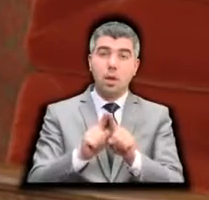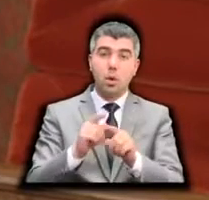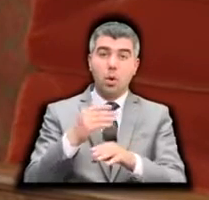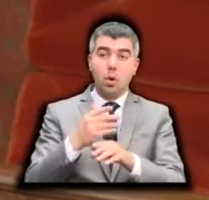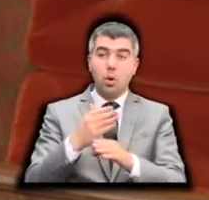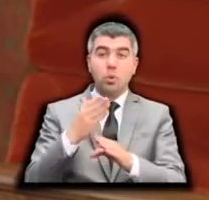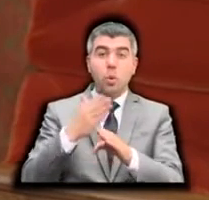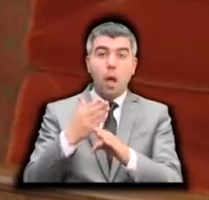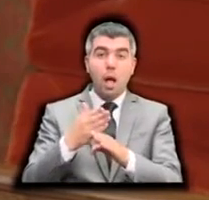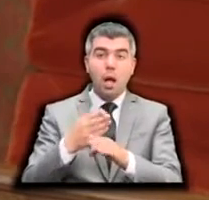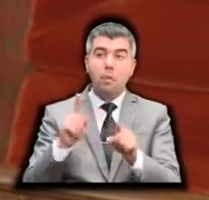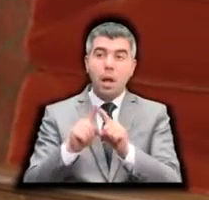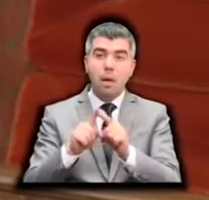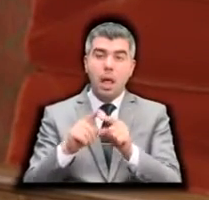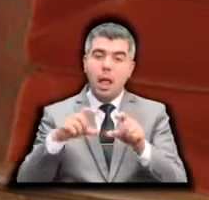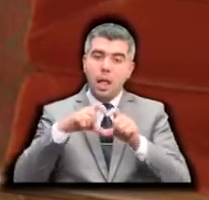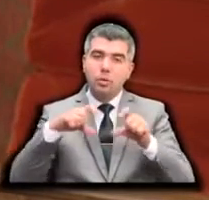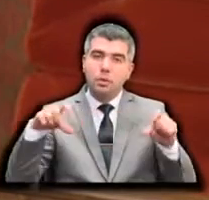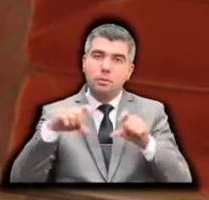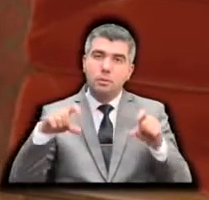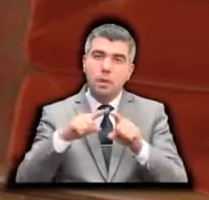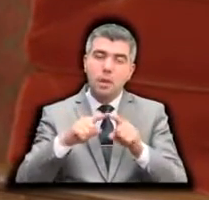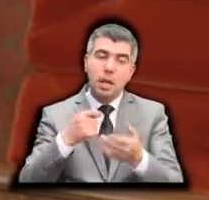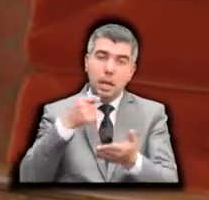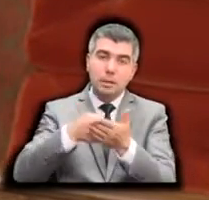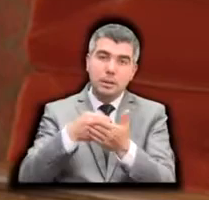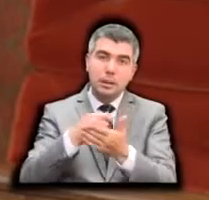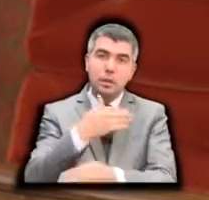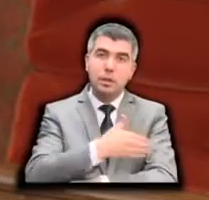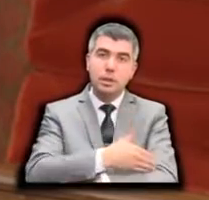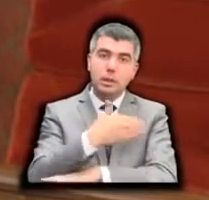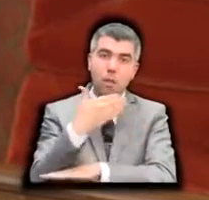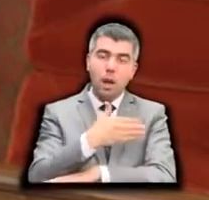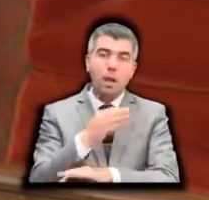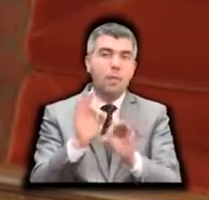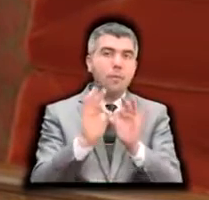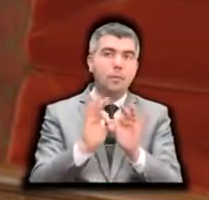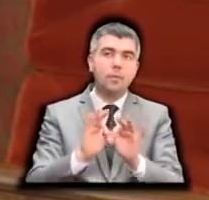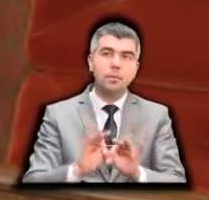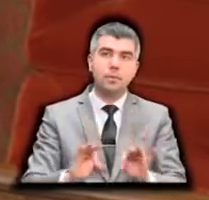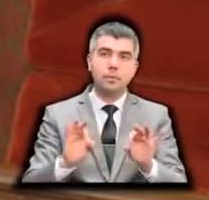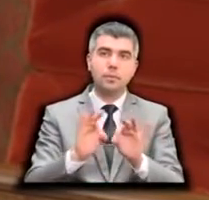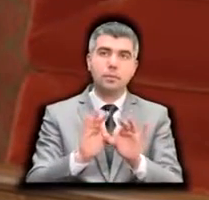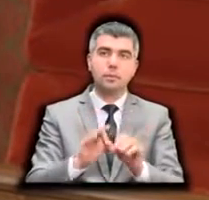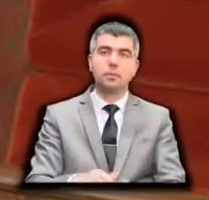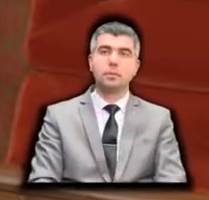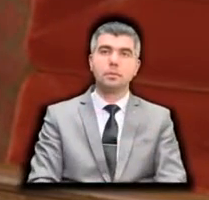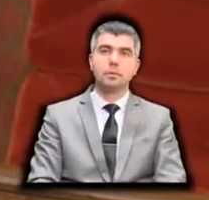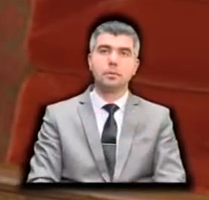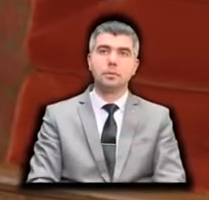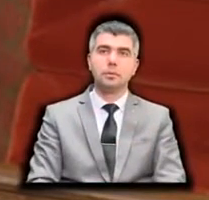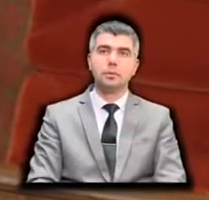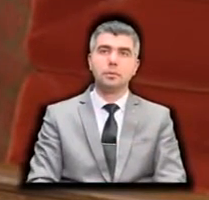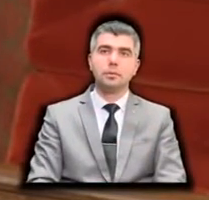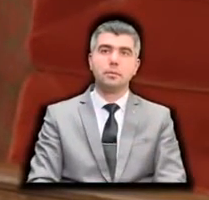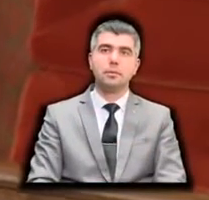السكر الخام ما كتاديش الواجبات الجمركيه. شويه الصوت سيد الوزير، الصوت ايوا كبروا هادشي ديالكم غير حتى